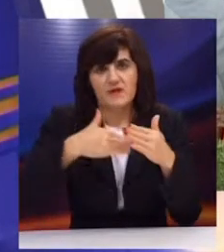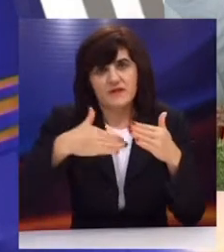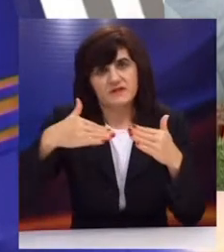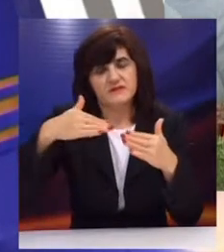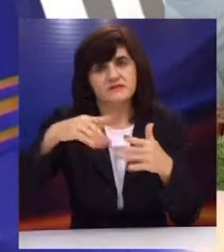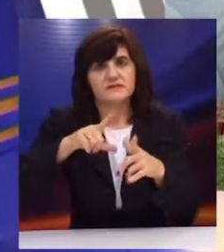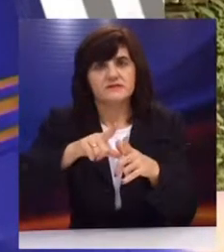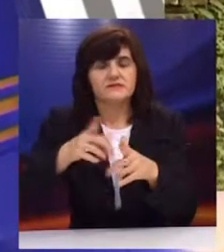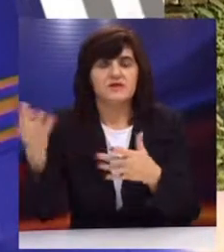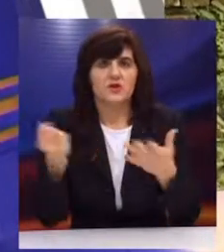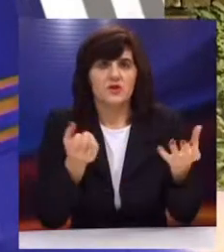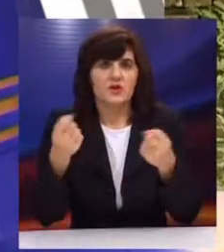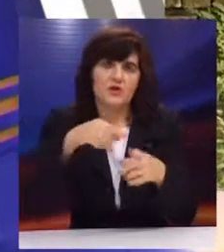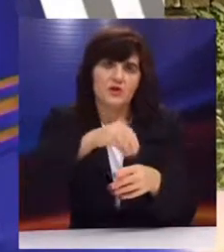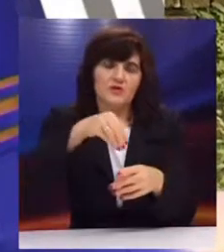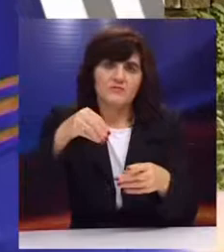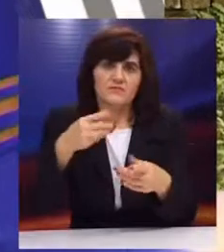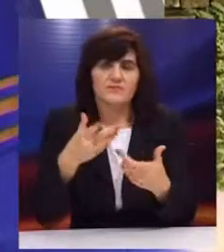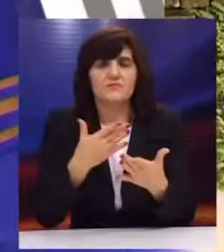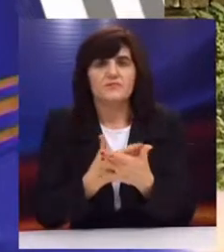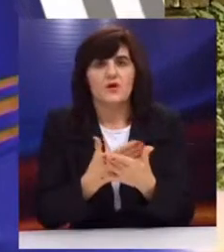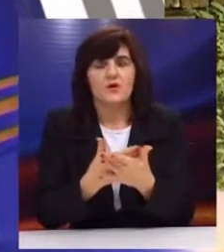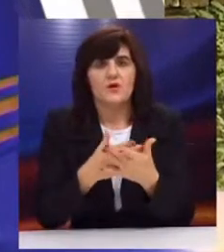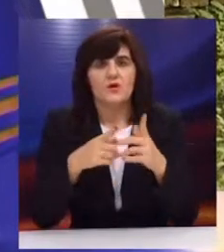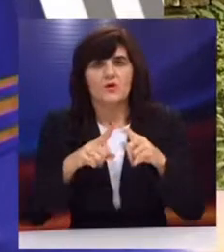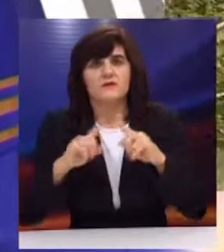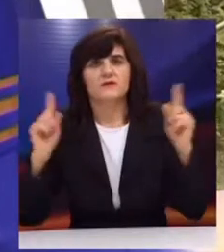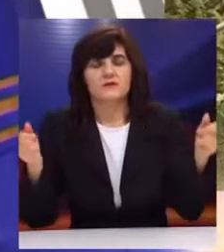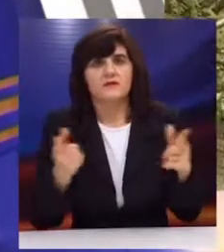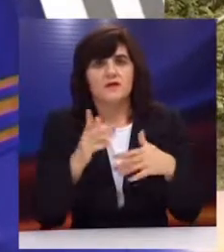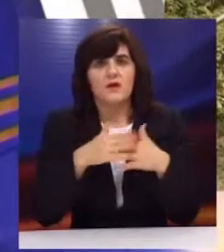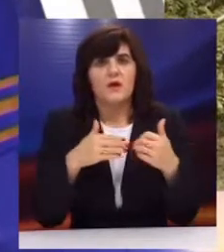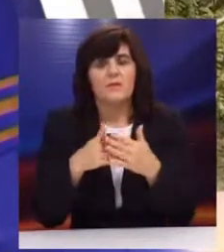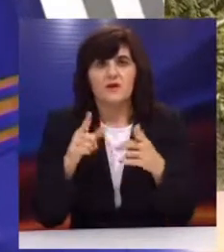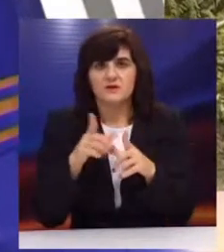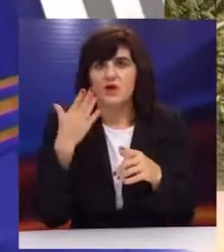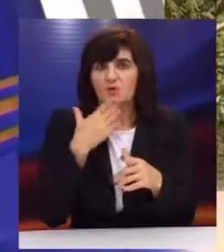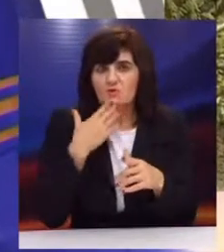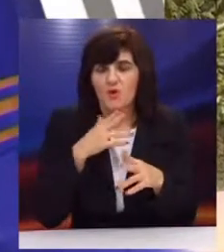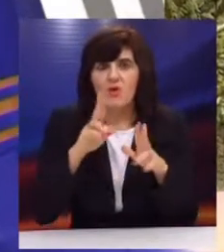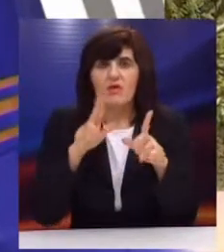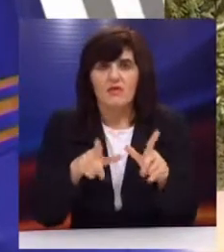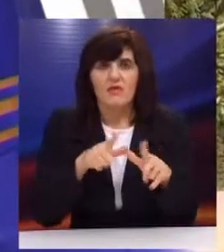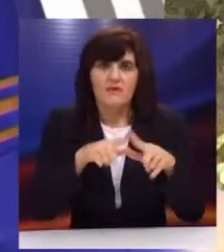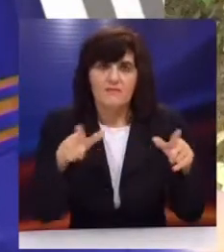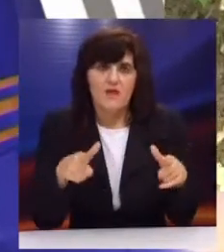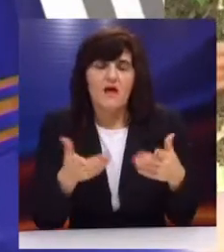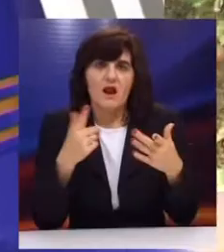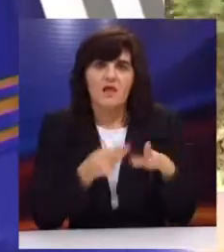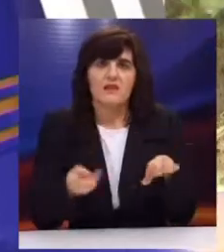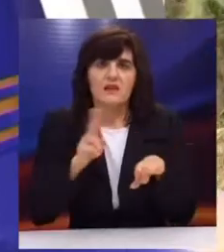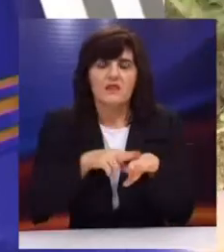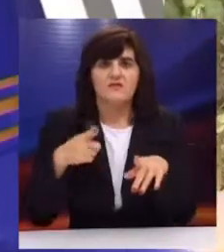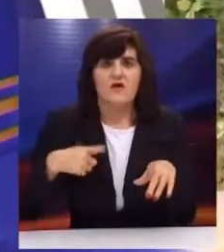i donosili tu. Đaci mogu da obave i deo prakse u školi jer ima staklenik, ali više vole u